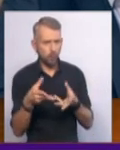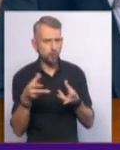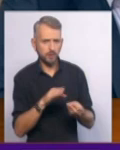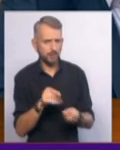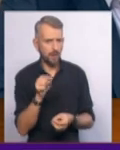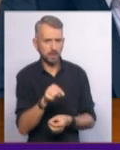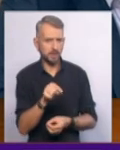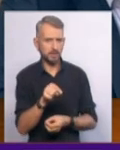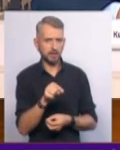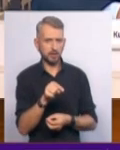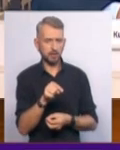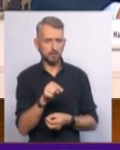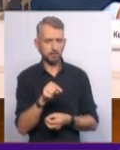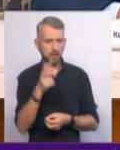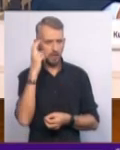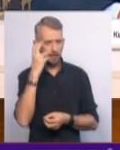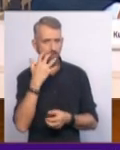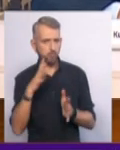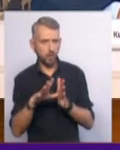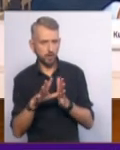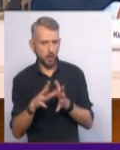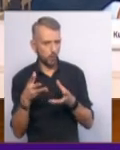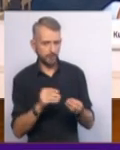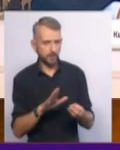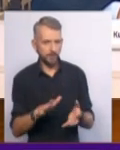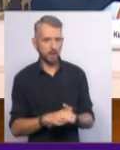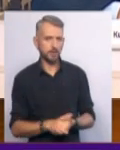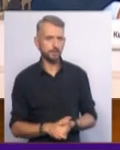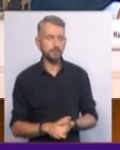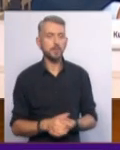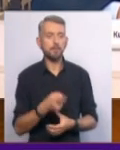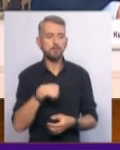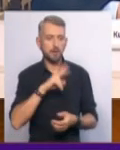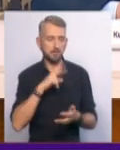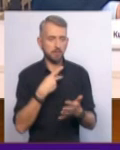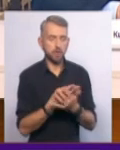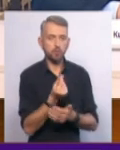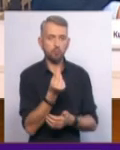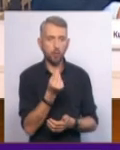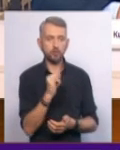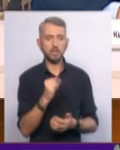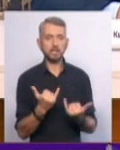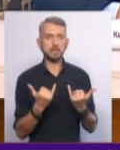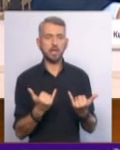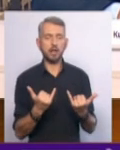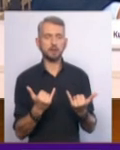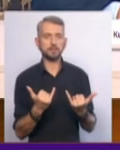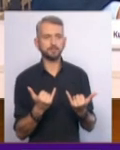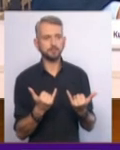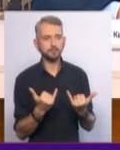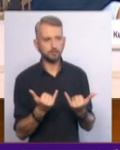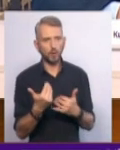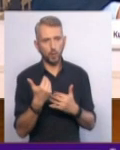це процес Київтеплоенерго. Ми передбачаємо кошти і зараз